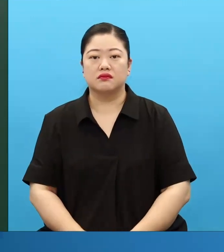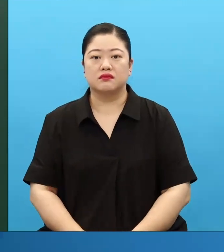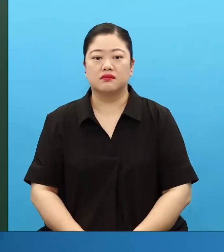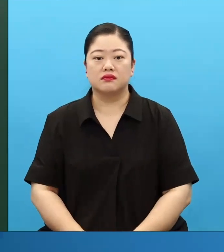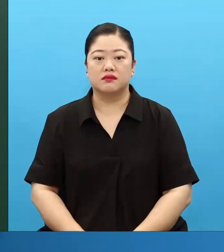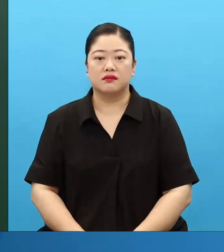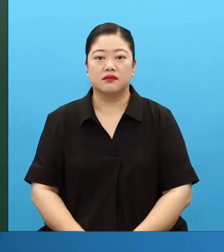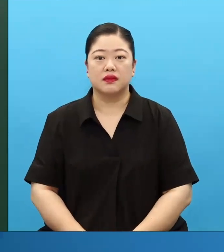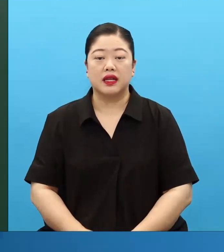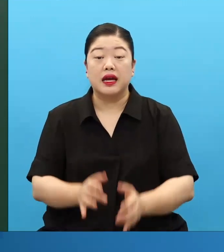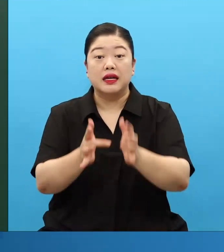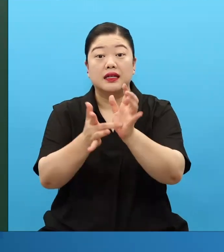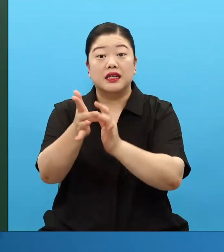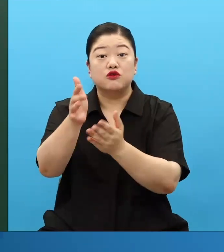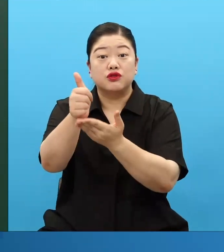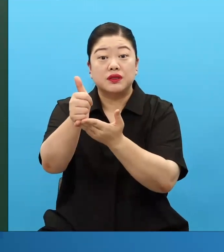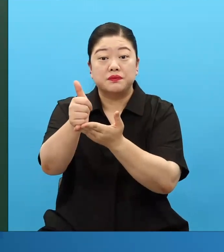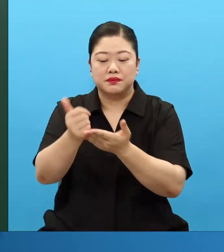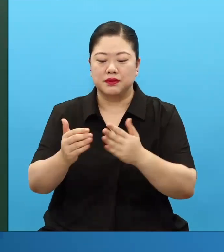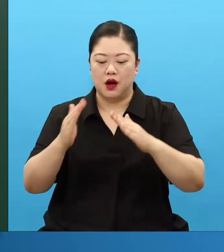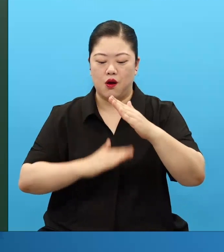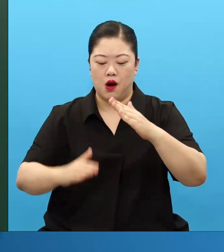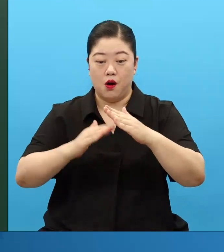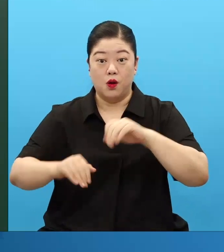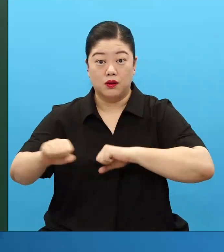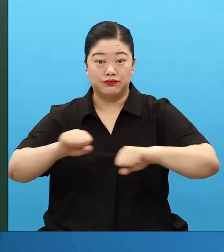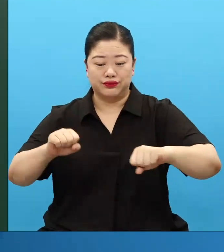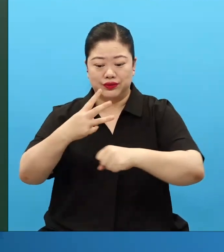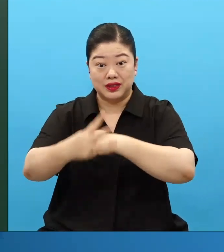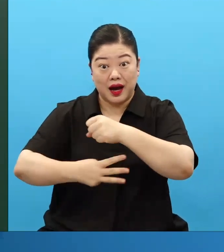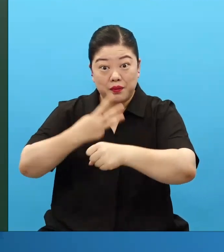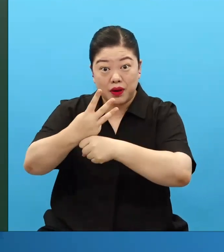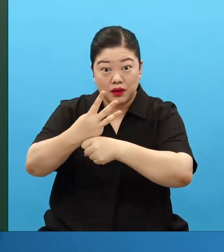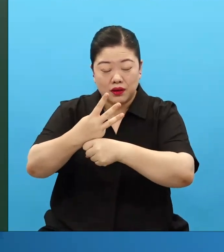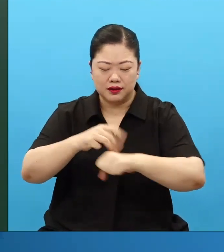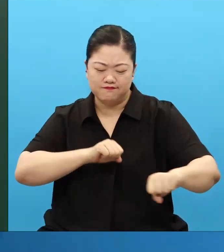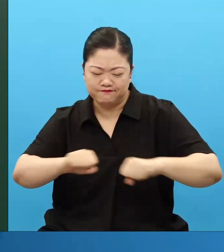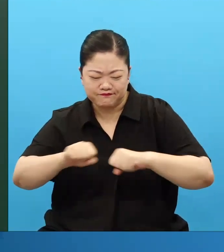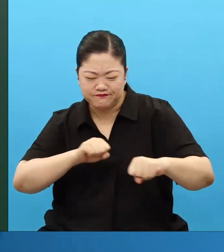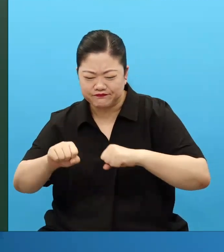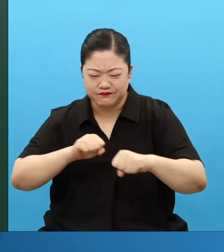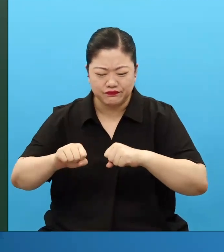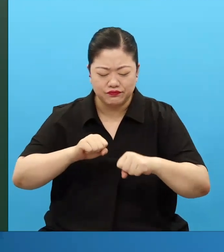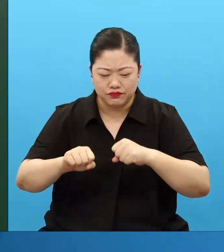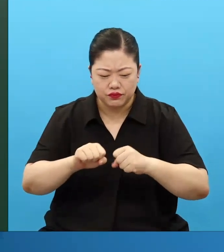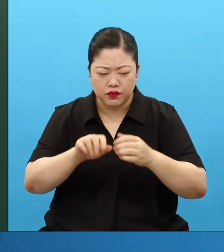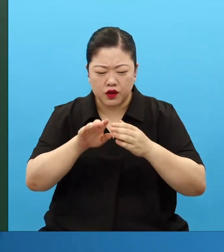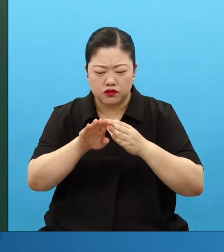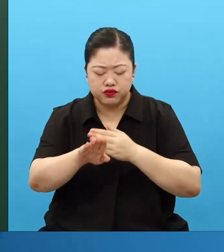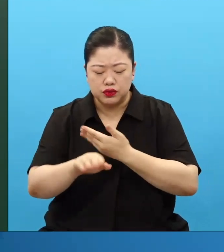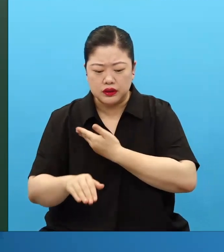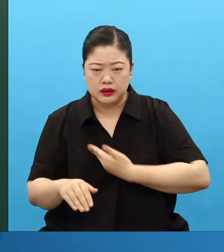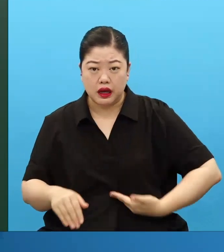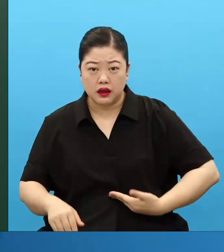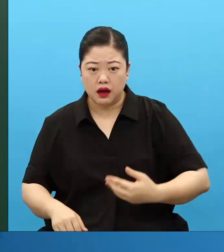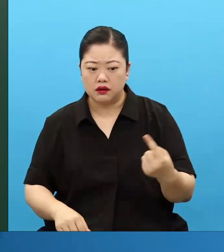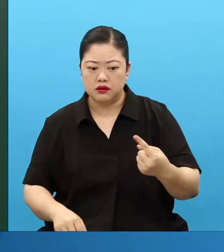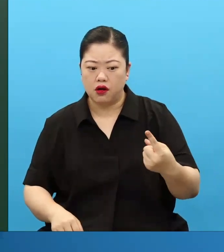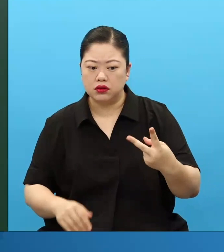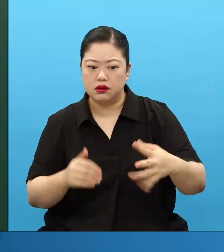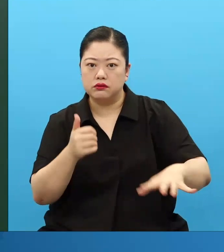이런 응답이 오구나. 제가 제일 먼저 놀란 거예요. I was just evangelizing and continued to pray, but the answers began to come, and I was the very first one to be 저는 원래